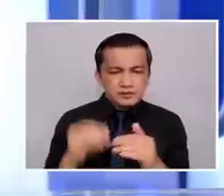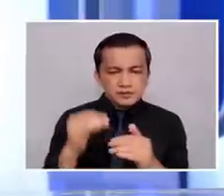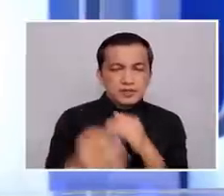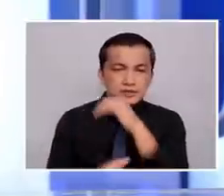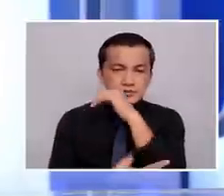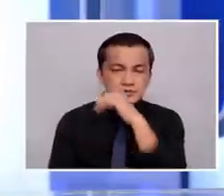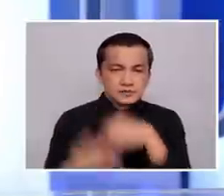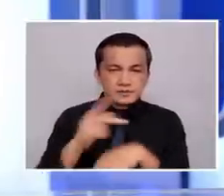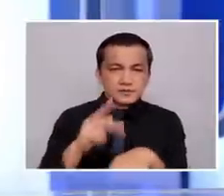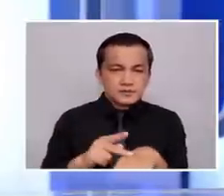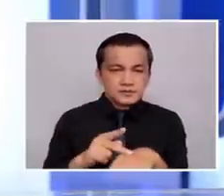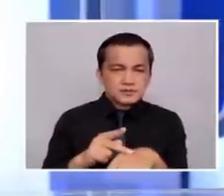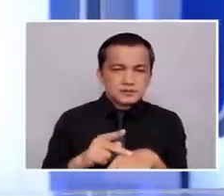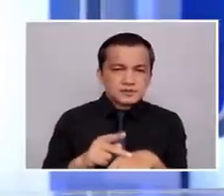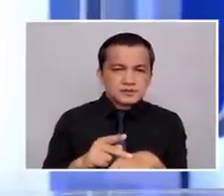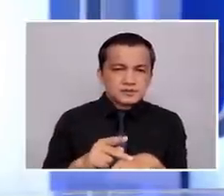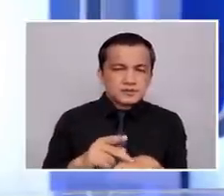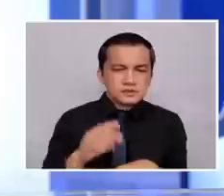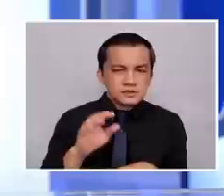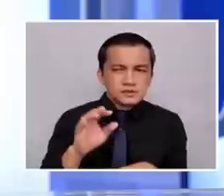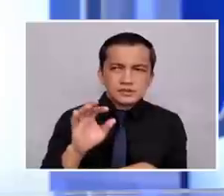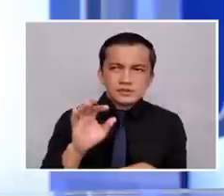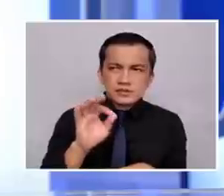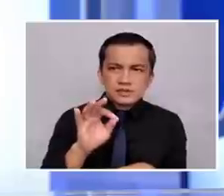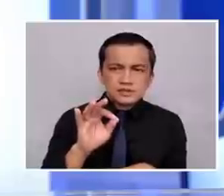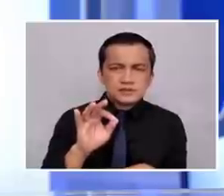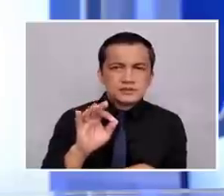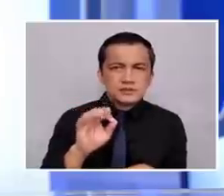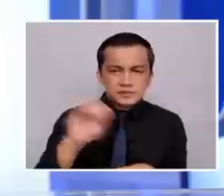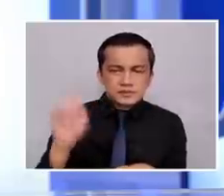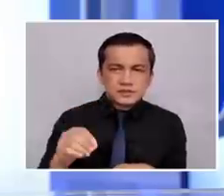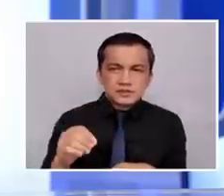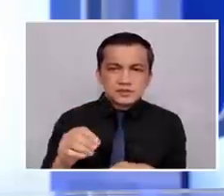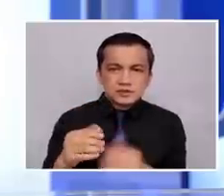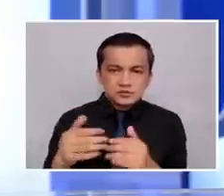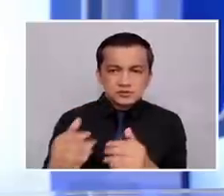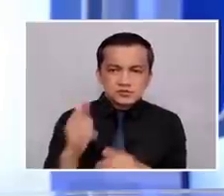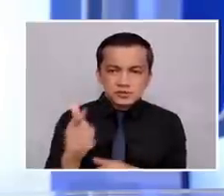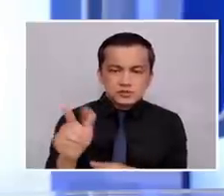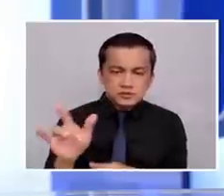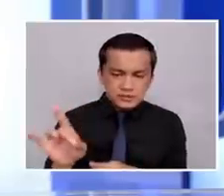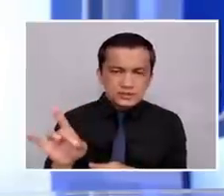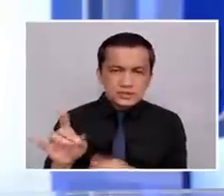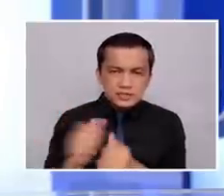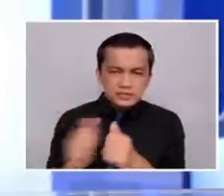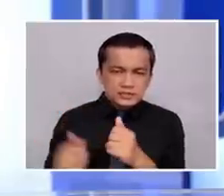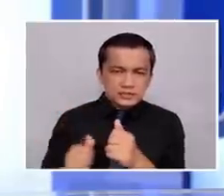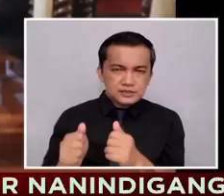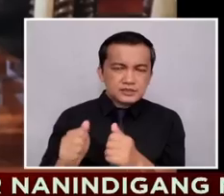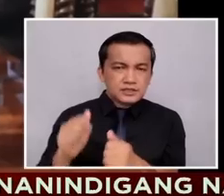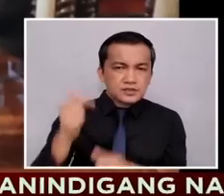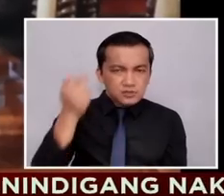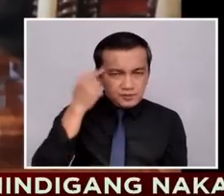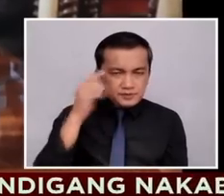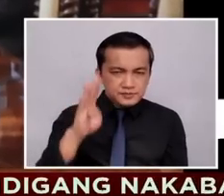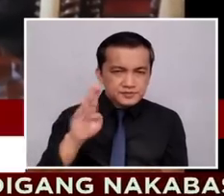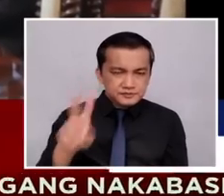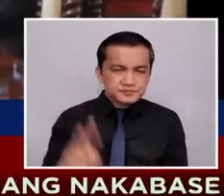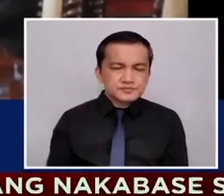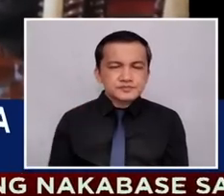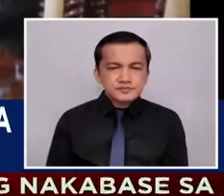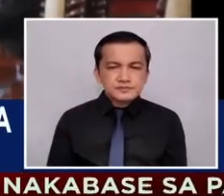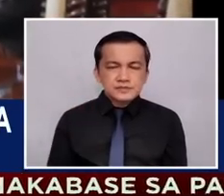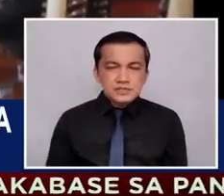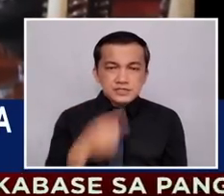sa 9% hanggang 2028 sa ilalim ng Administrasyong Marcos. Ayon kay NEDA Secretary Arsenio